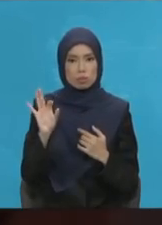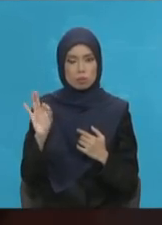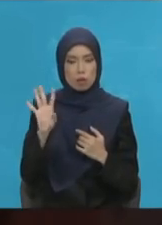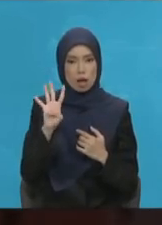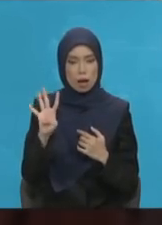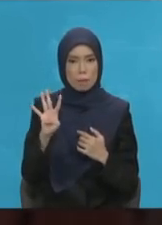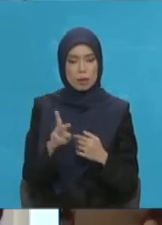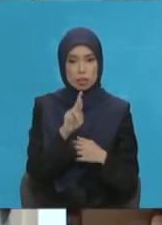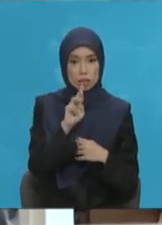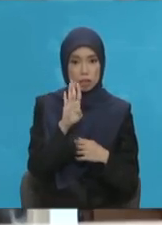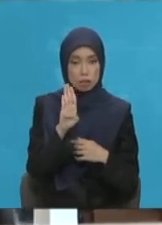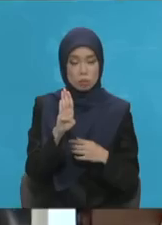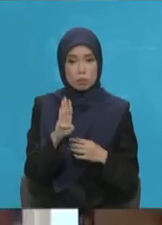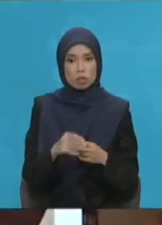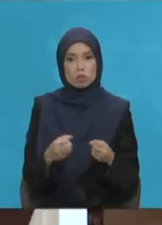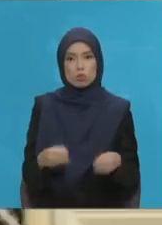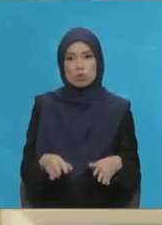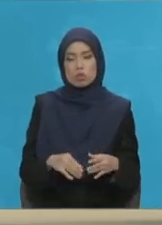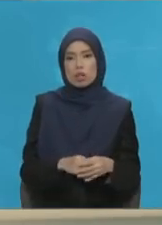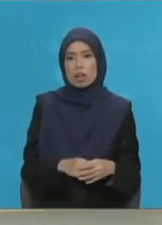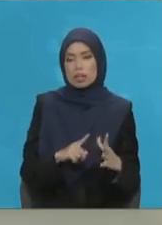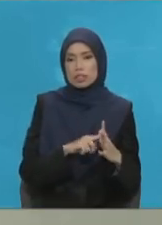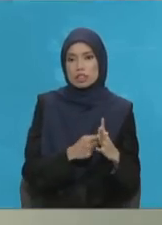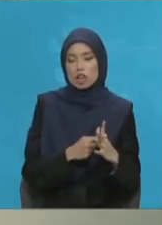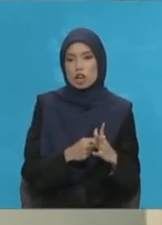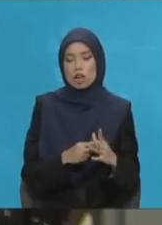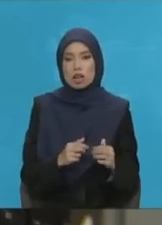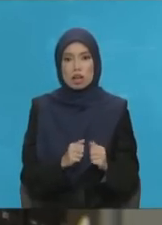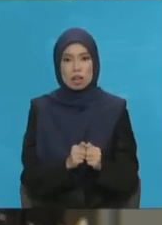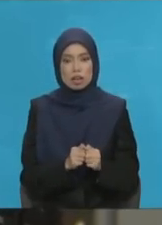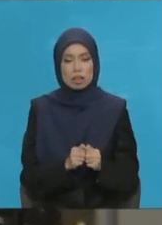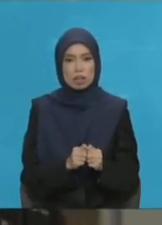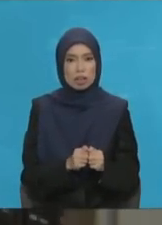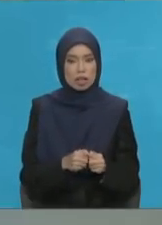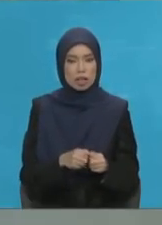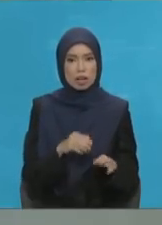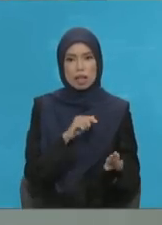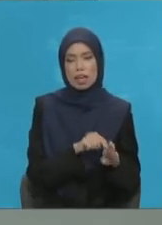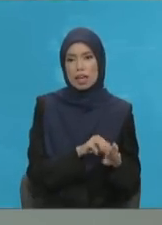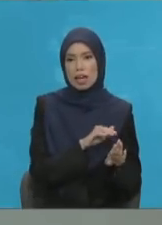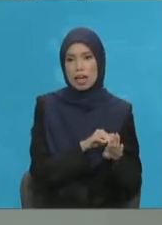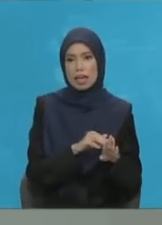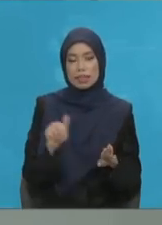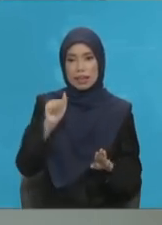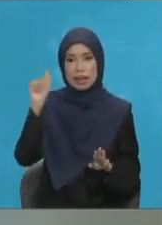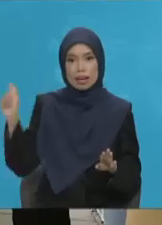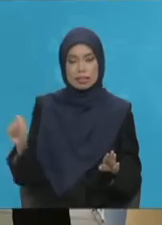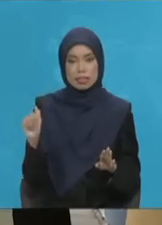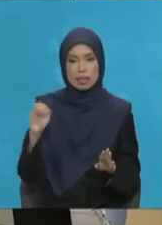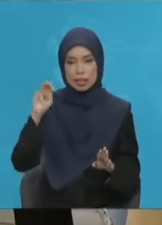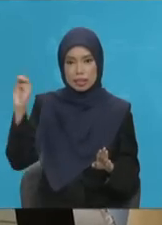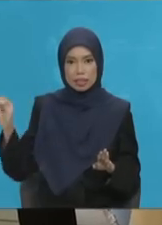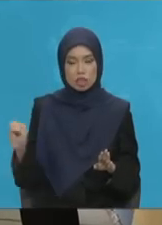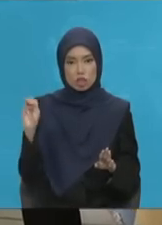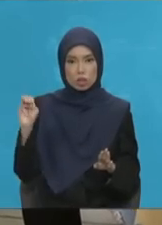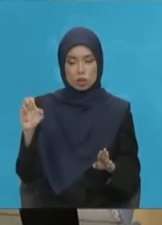arbistakan ini telah beroperasi ke-15 destinasi di Asia Tenggara Timur Tengah Eropa Asia